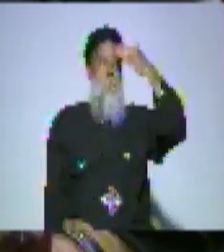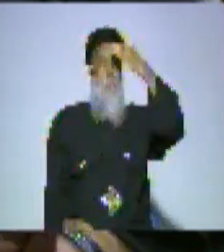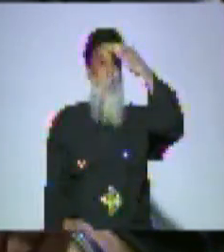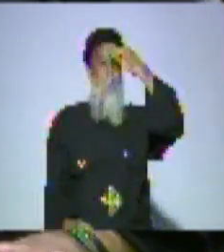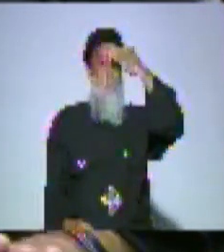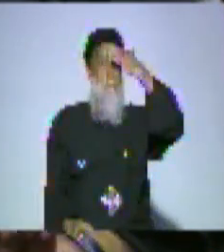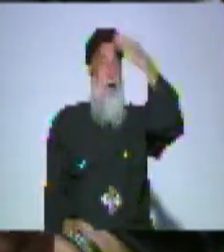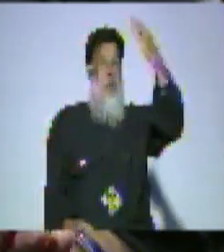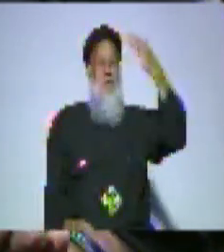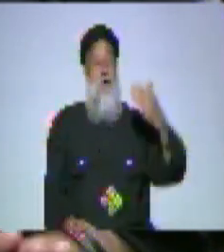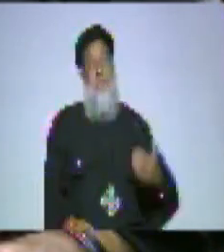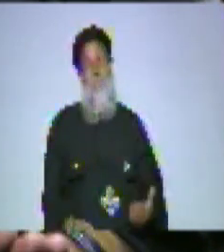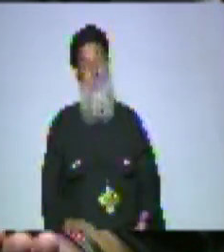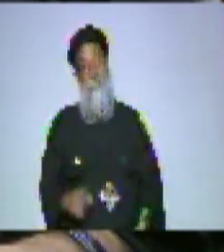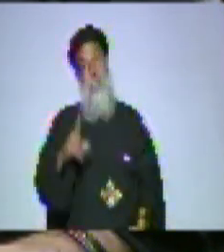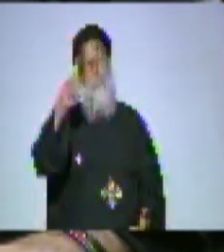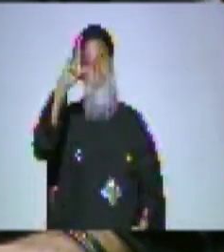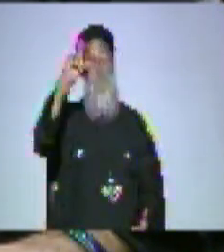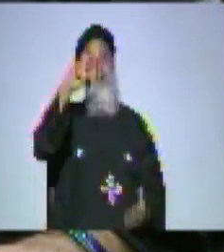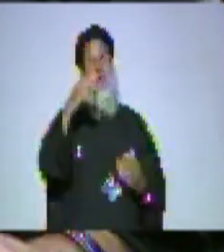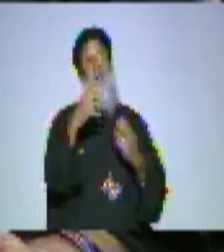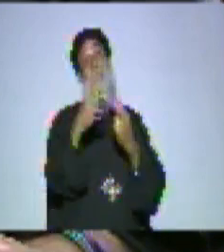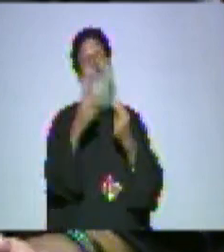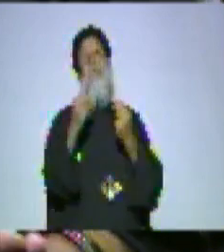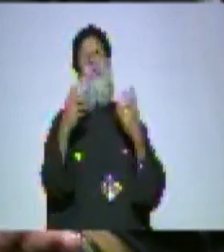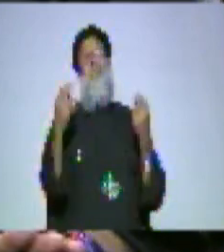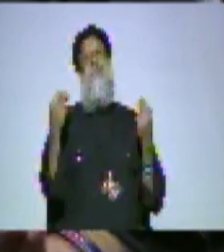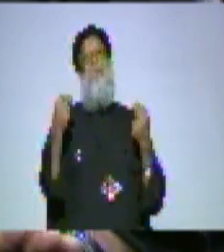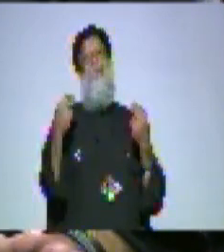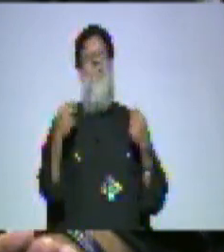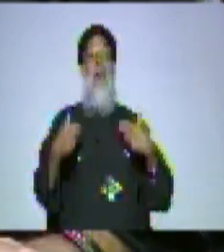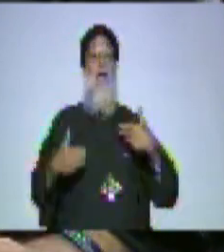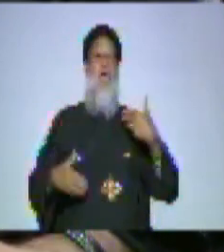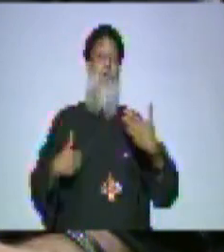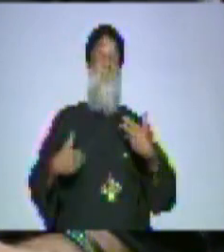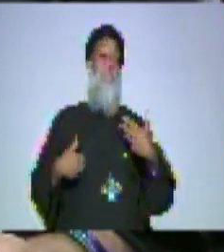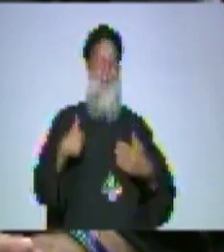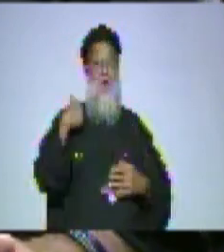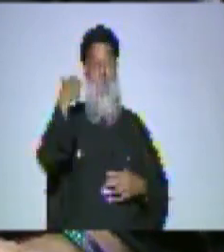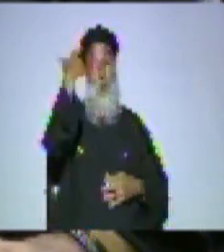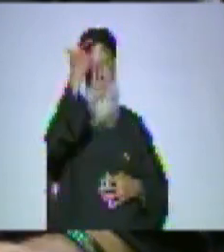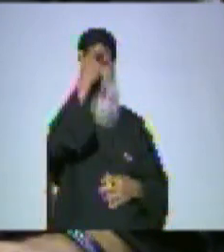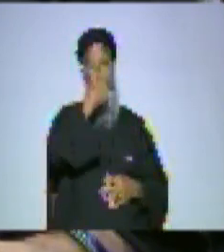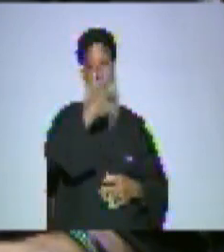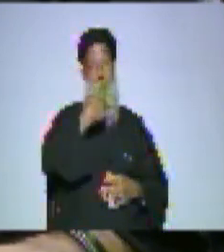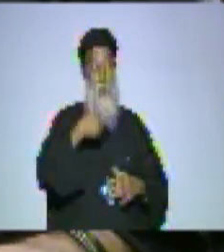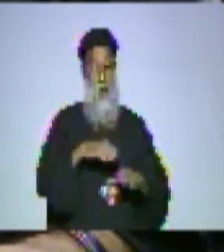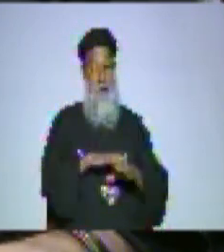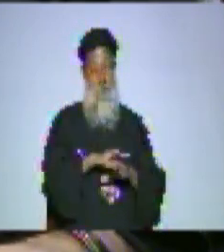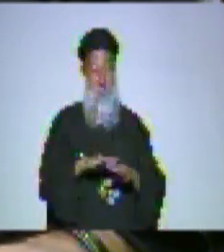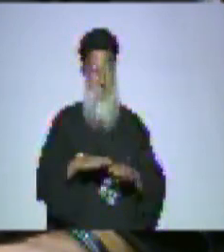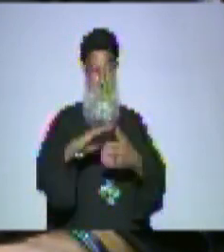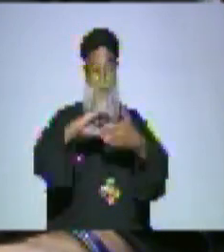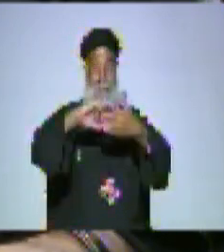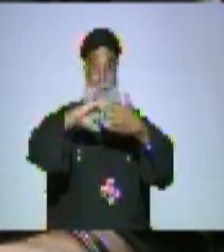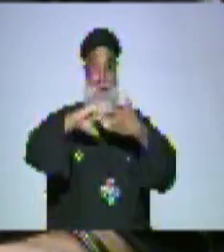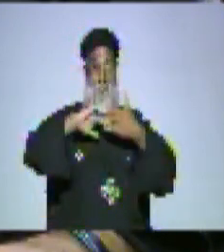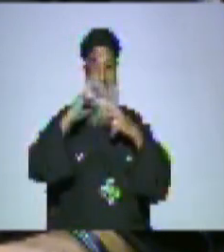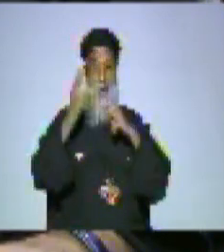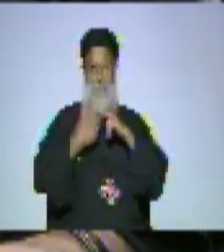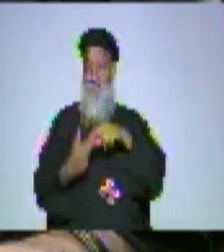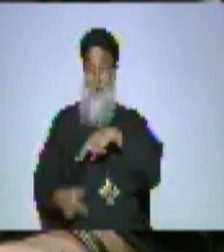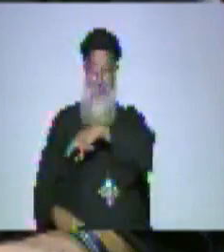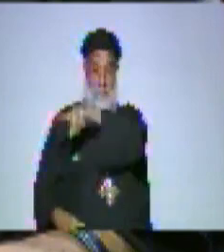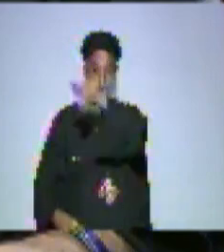مقدارها تسعدها يسعدها كمقدرها ويفرح وجه الارض ويعولنا نحن البشر ويعطي النجاه